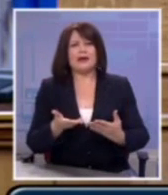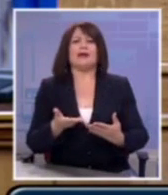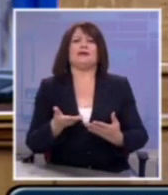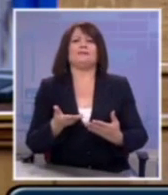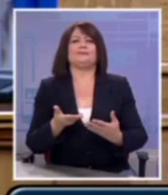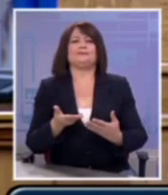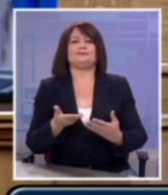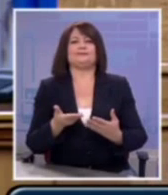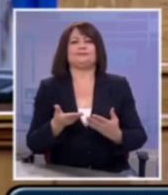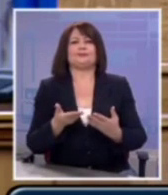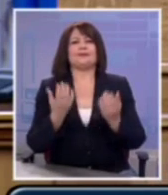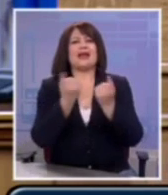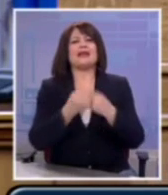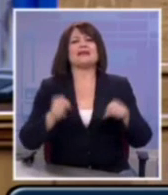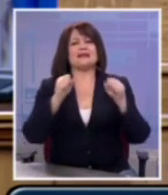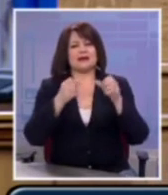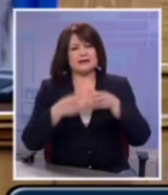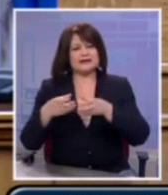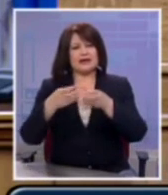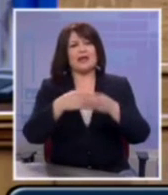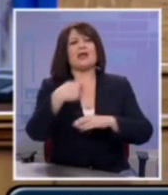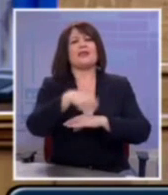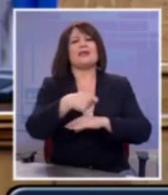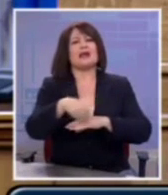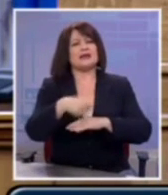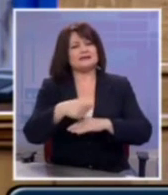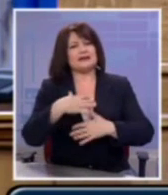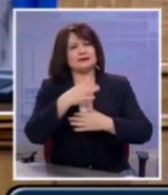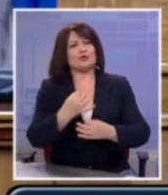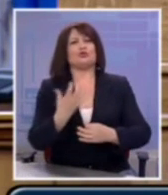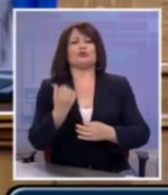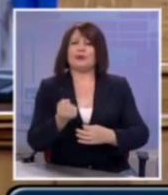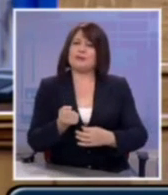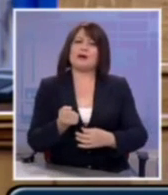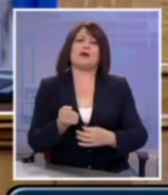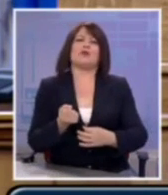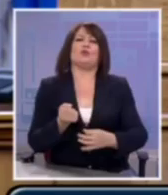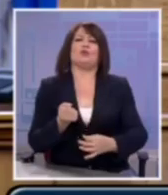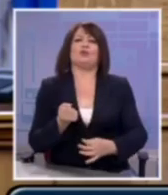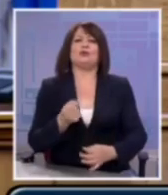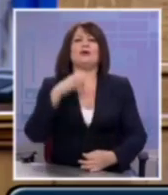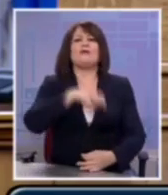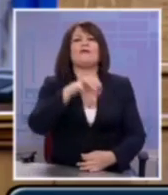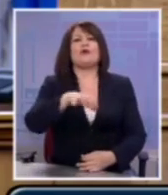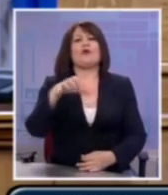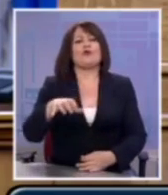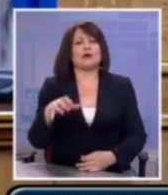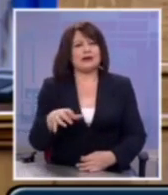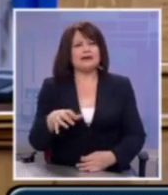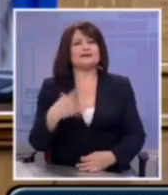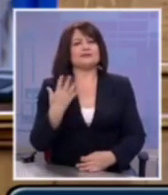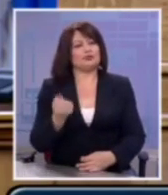των ανεξαρτήτων αρχών της δικαστικής εξουσίας και ηγεσίας των φορέων